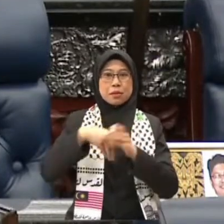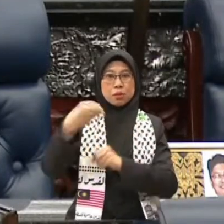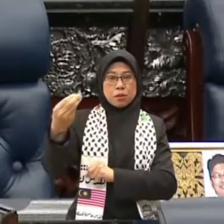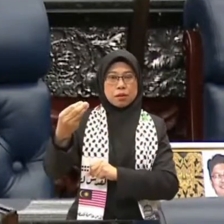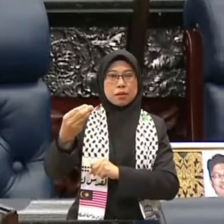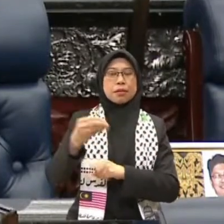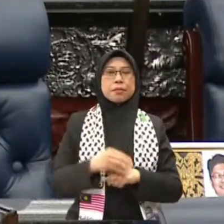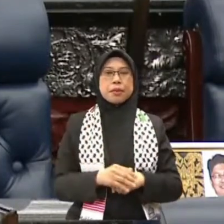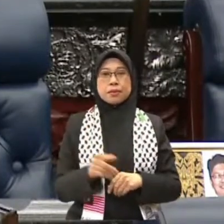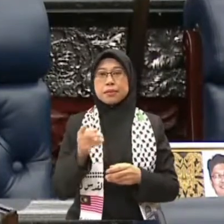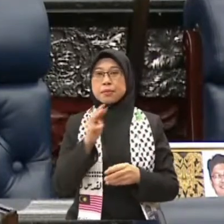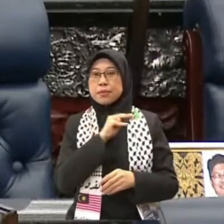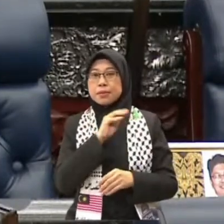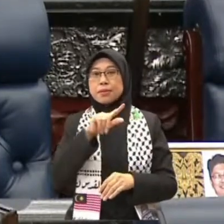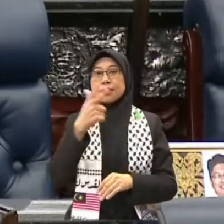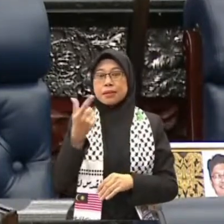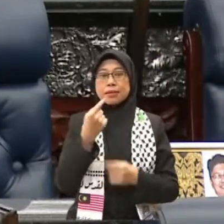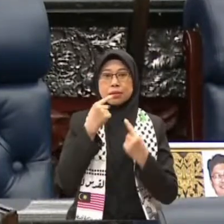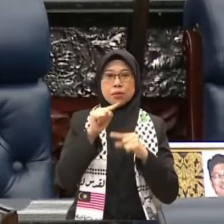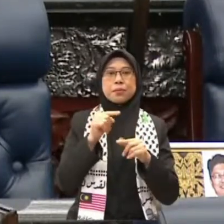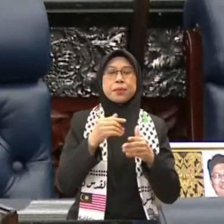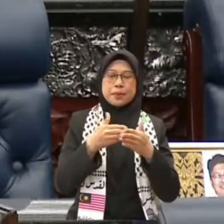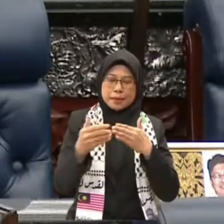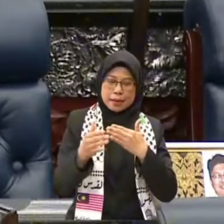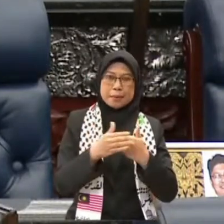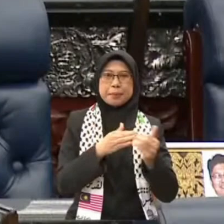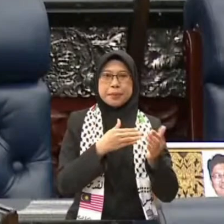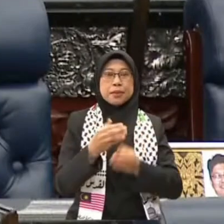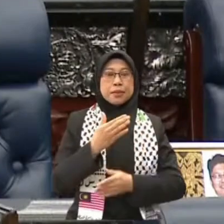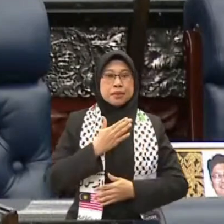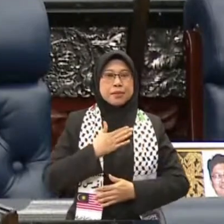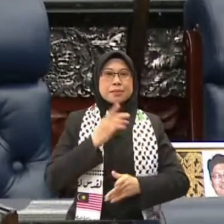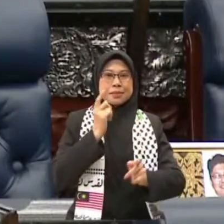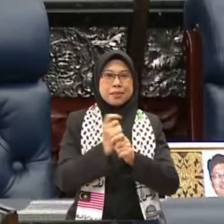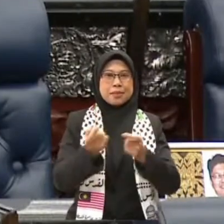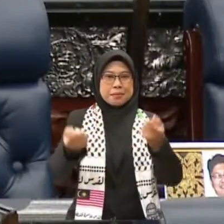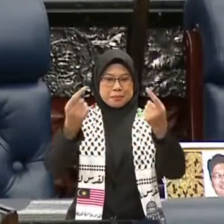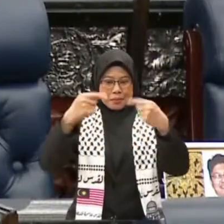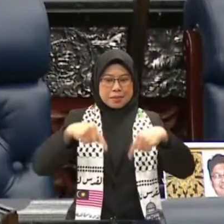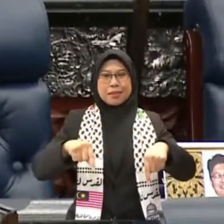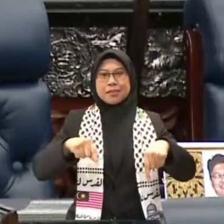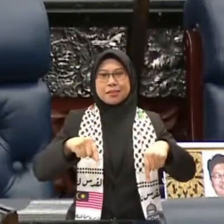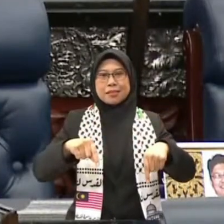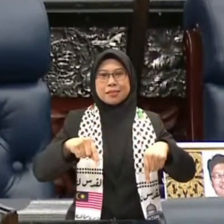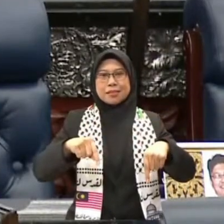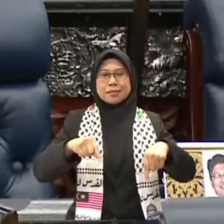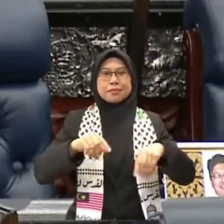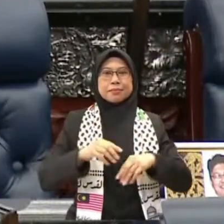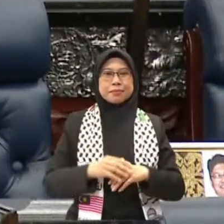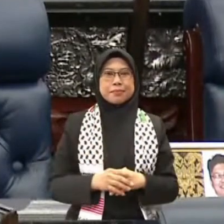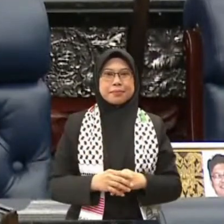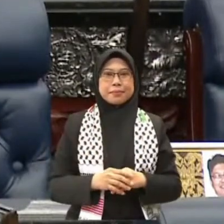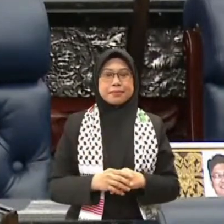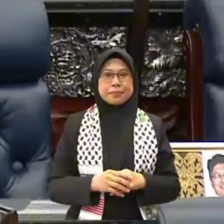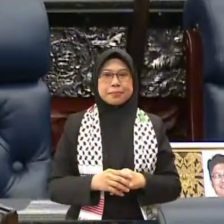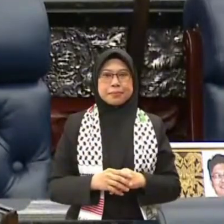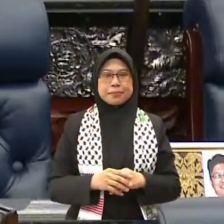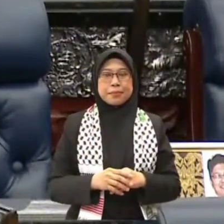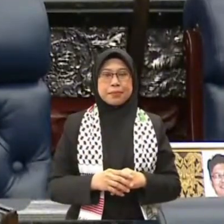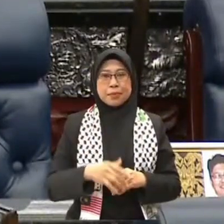Menteri lain. Jadi tapi walau bagaimanapun saya tetap datang setelah kita membetulkan sedikit kesilapan